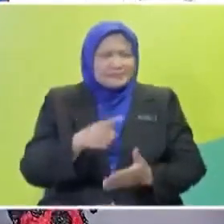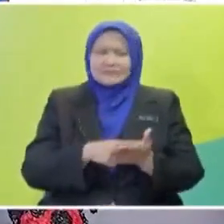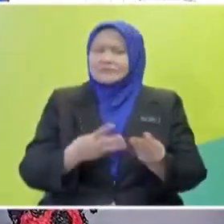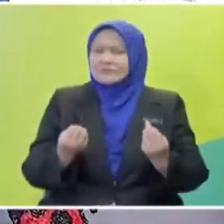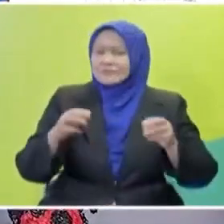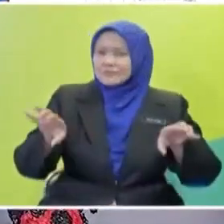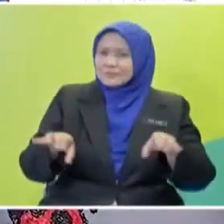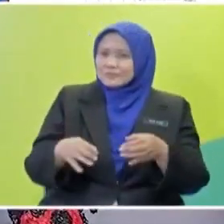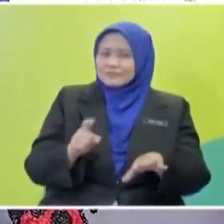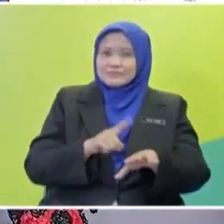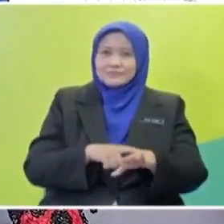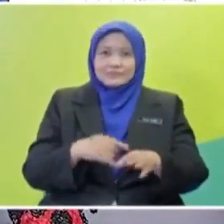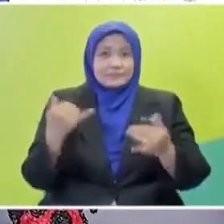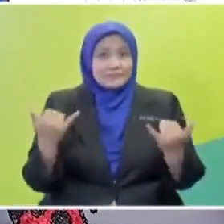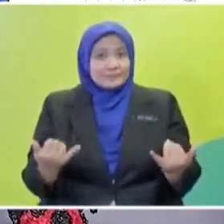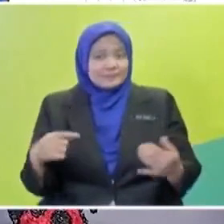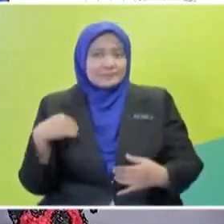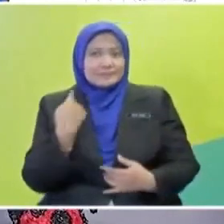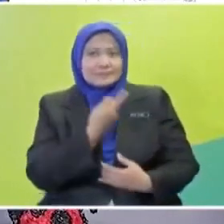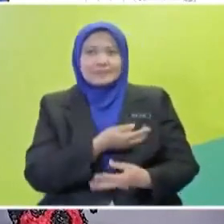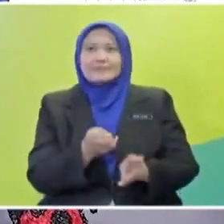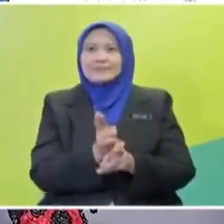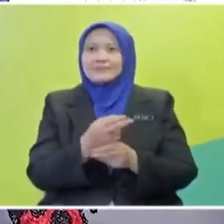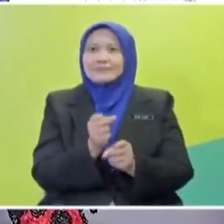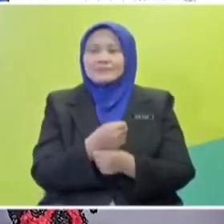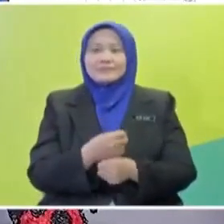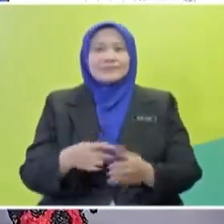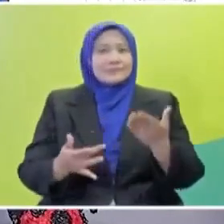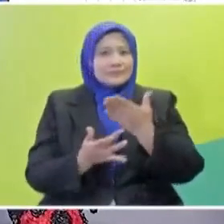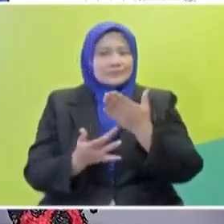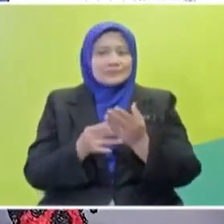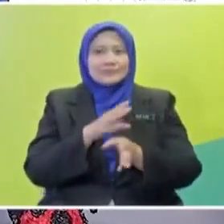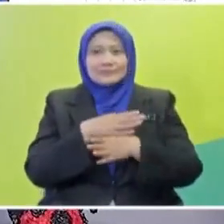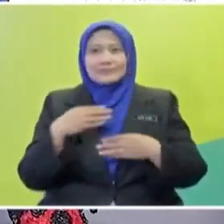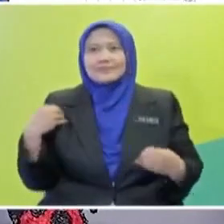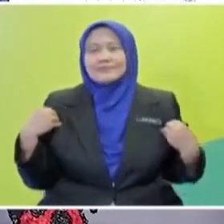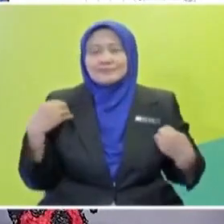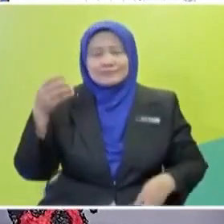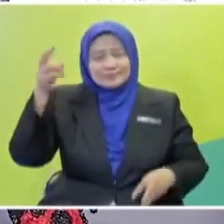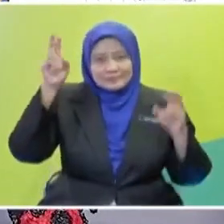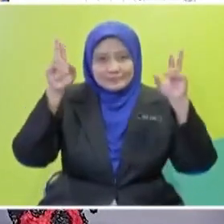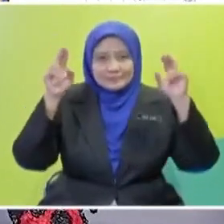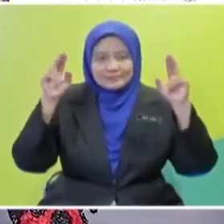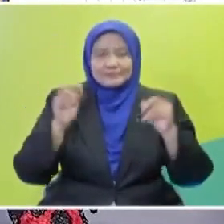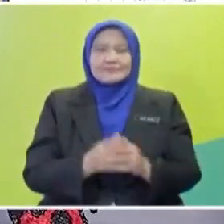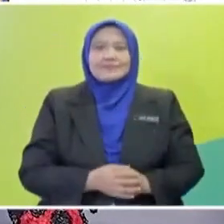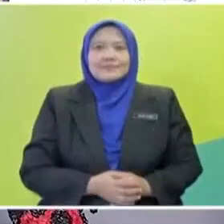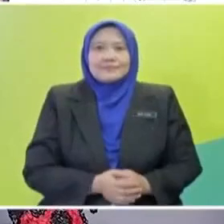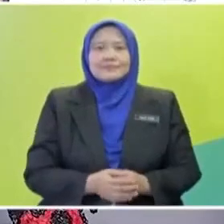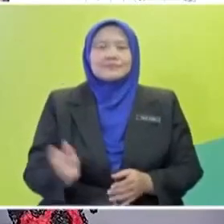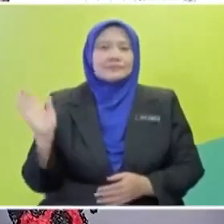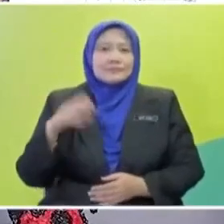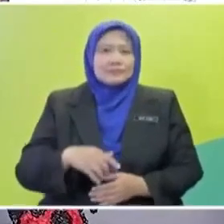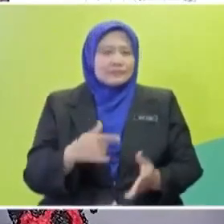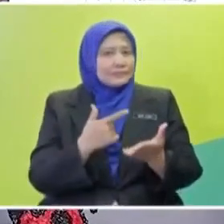segmen ini, sebenarnya kita punya mata pelajaran reka bentuk dan teknologi, dan tajuk kita jom melakar produk. Tetapi kita